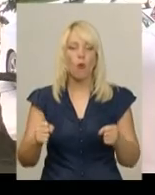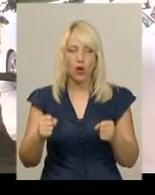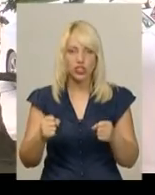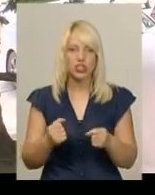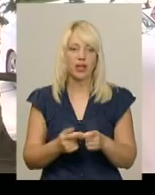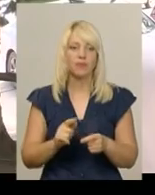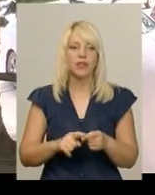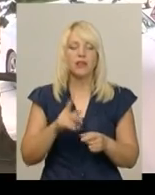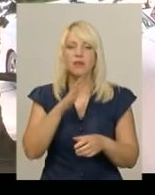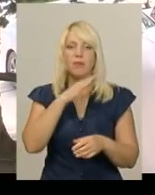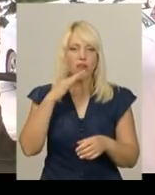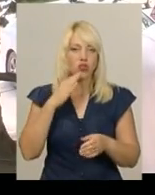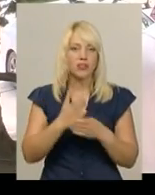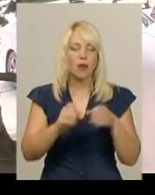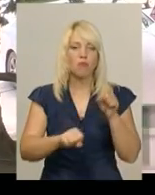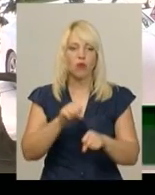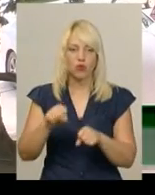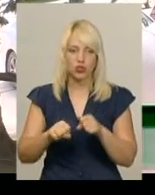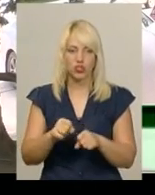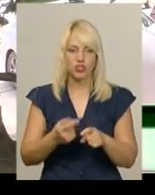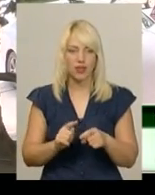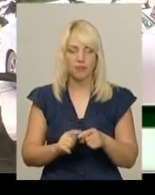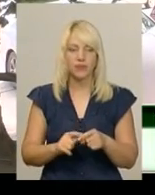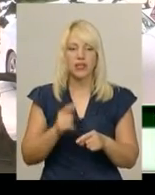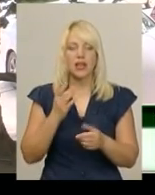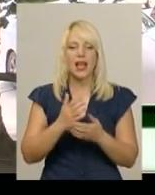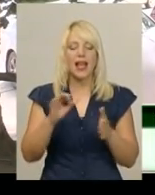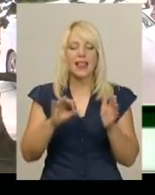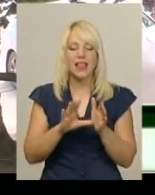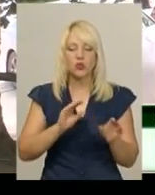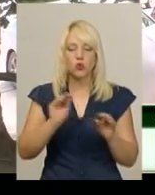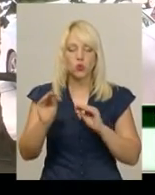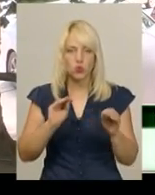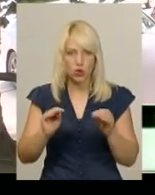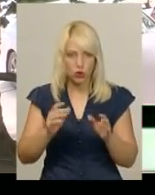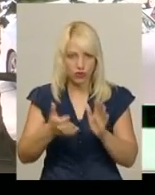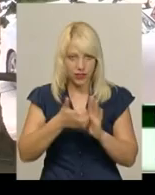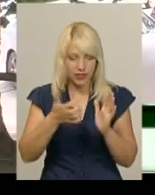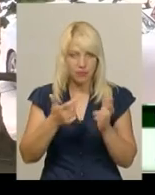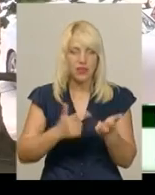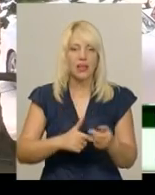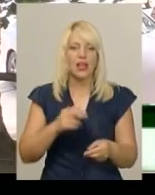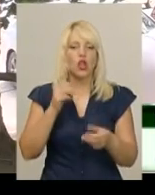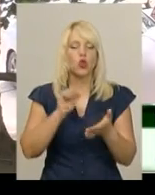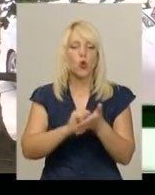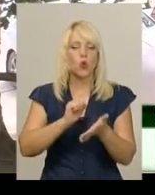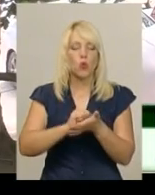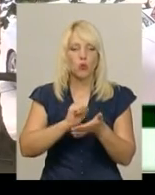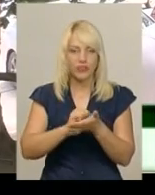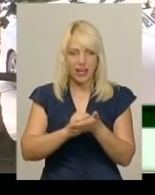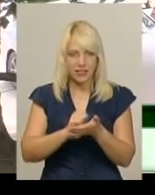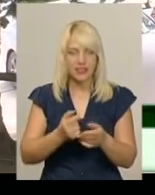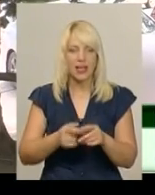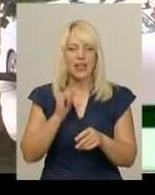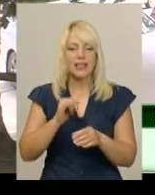'єктом господарювання не проведено посвідчення електроустановок, це документація технічна, спрацювання захисних пристроїв